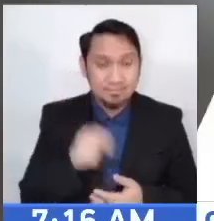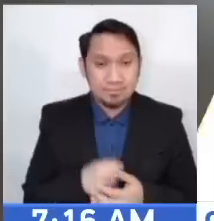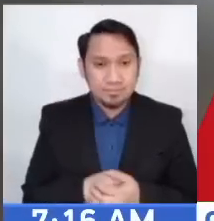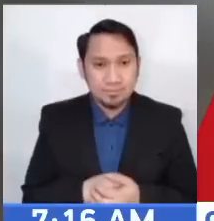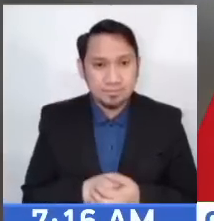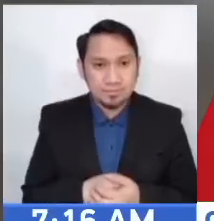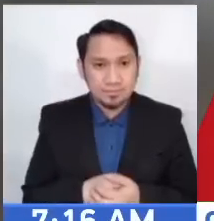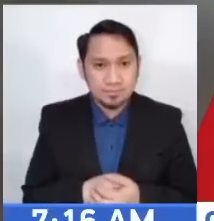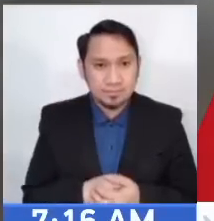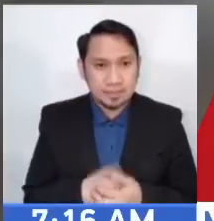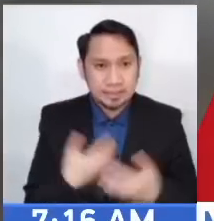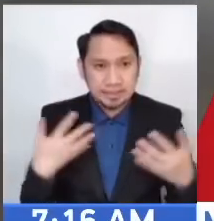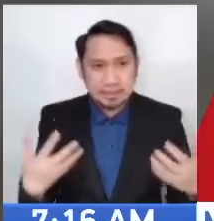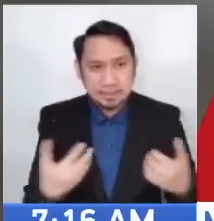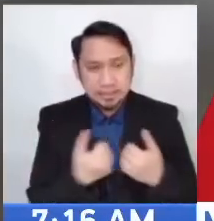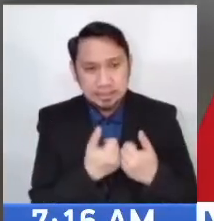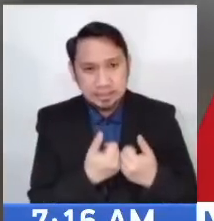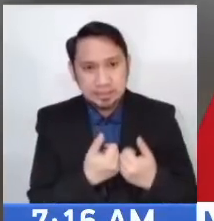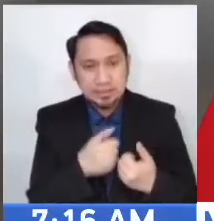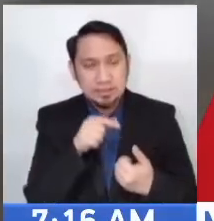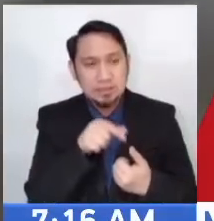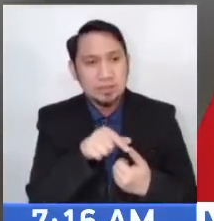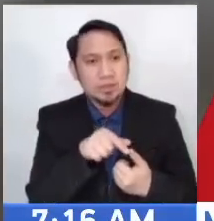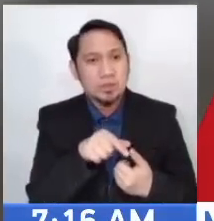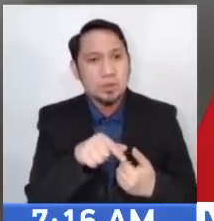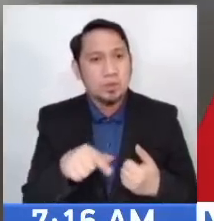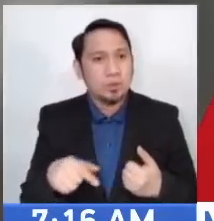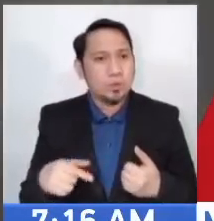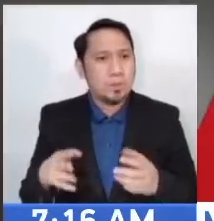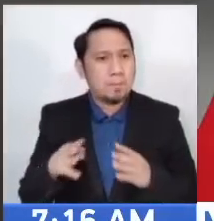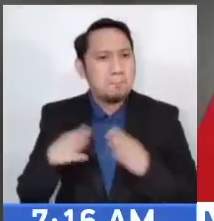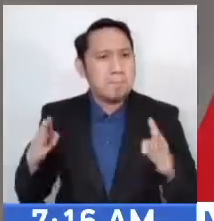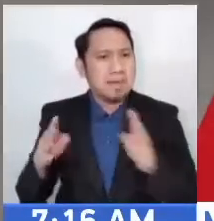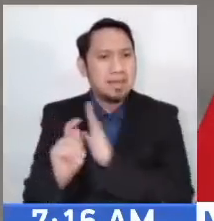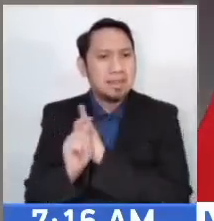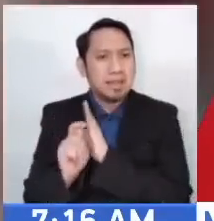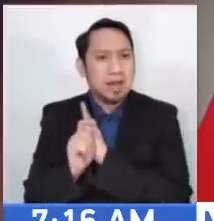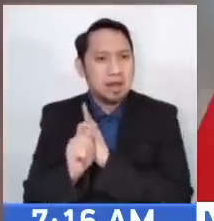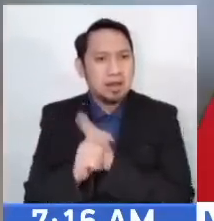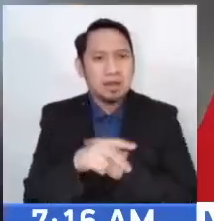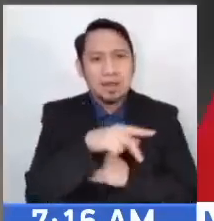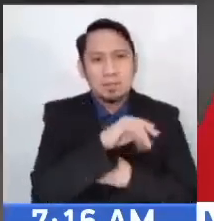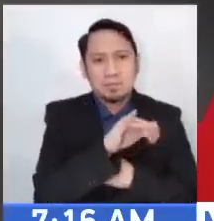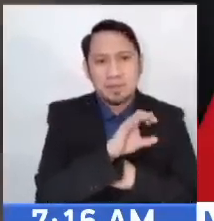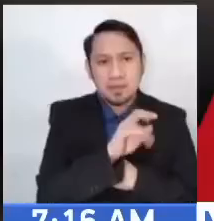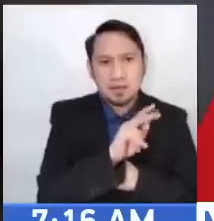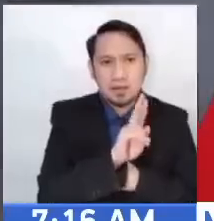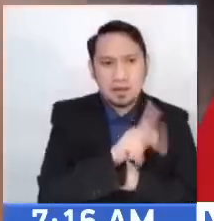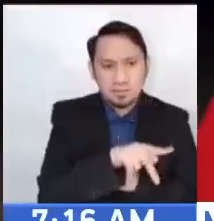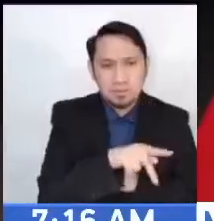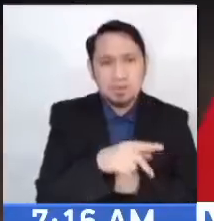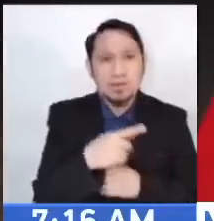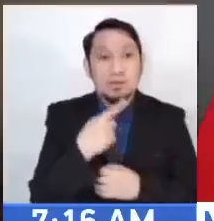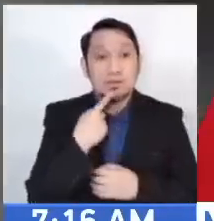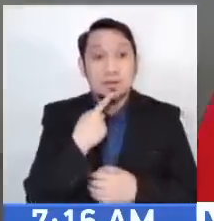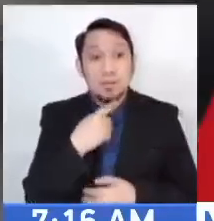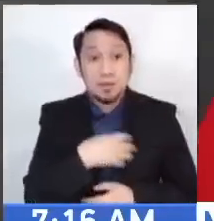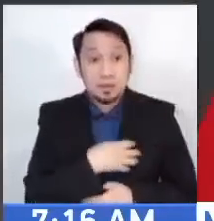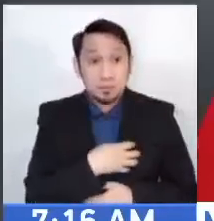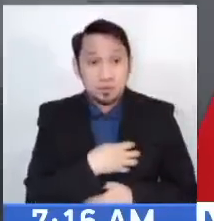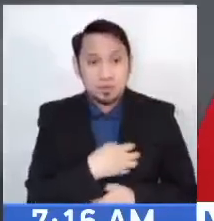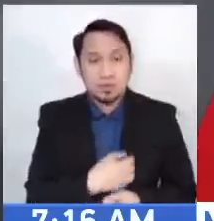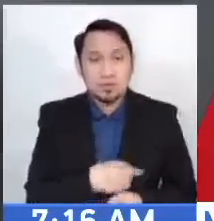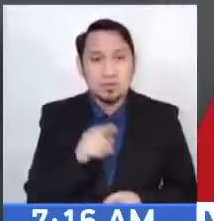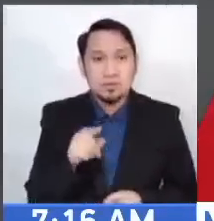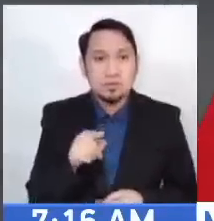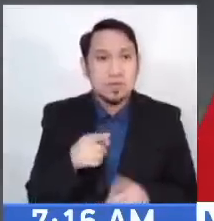Nagkasalpukan ng isang pickup at 10-wheeler sa barangay Kakilingan sa Cordon, Isabela. Ayon sa pulisya, pauwi na raw galing sa Banawe Ifugao